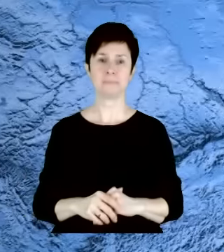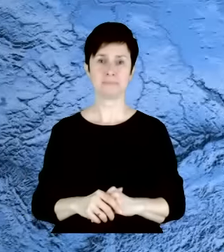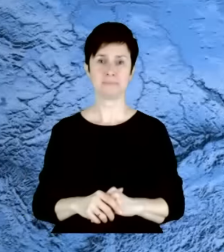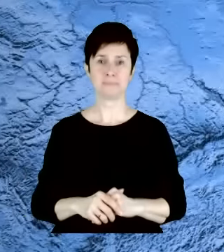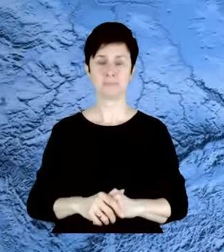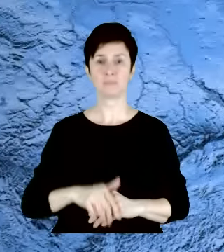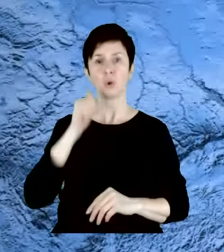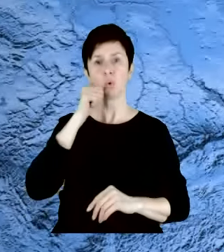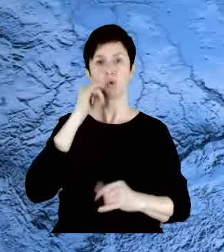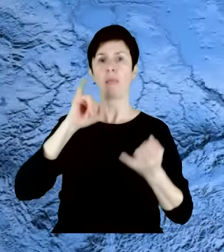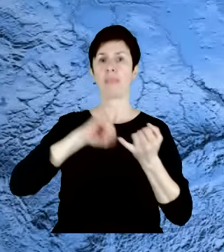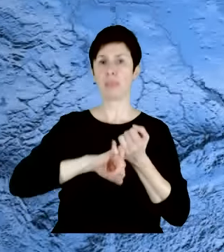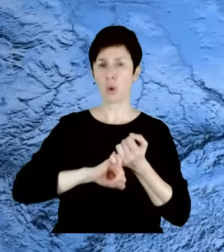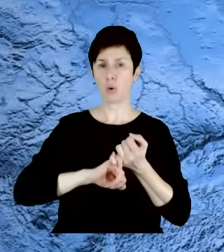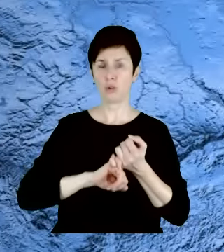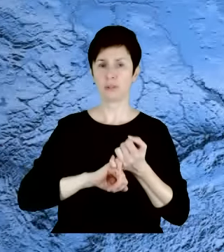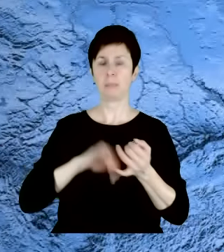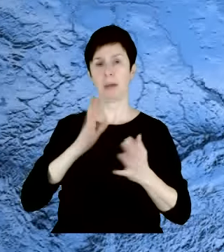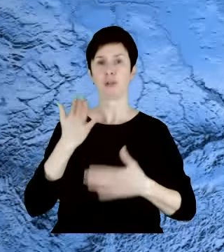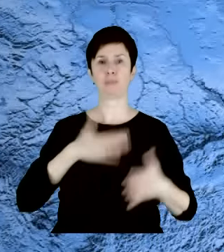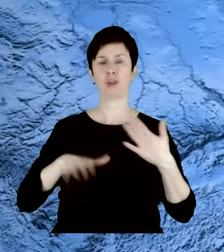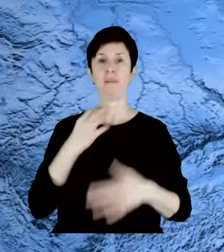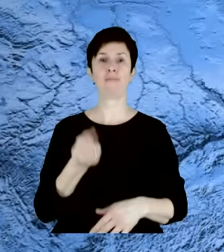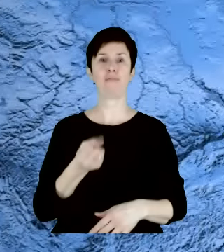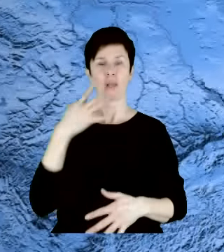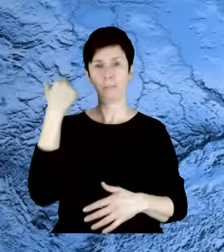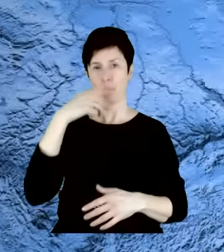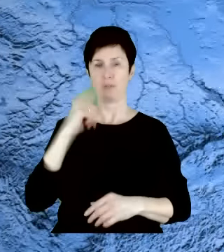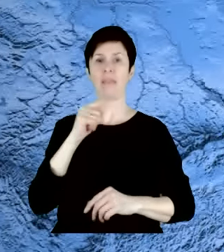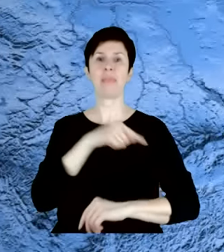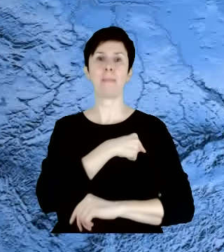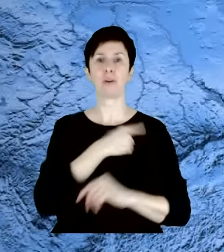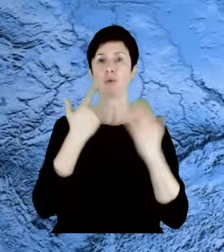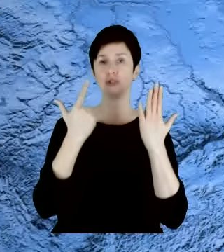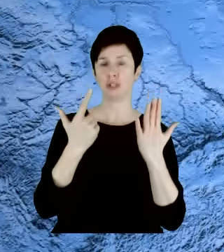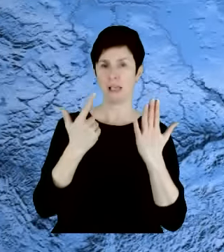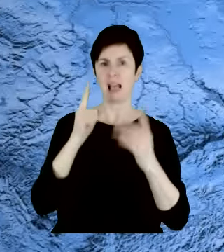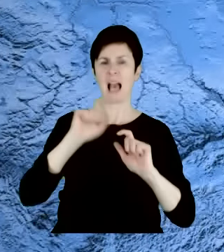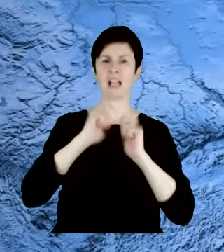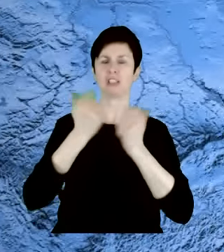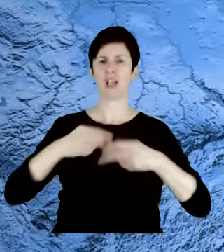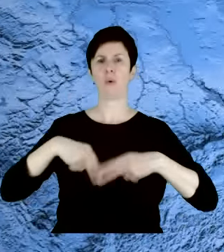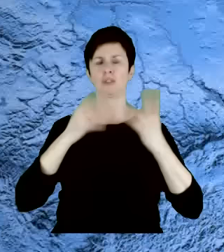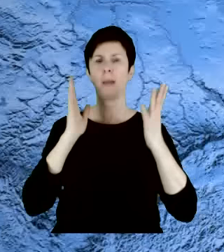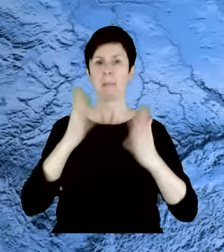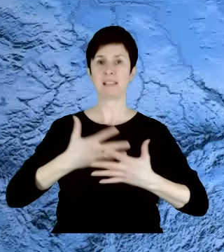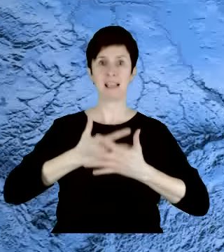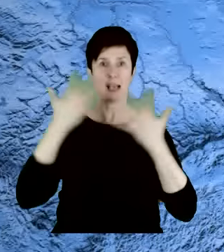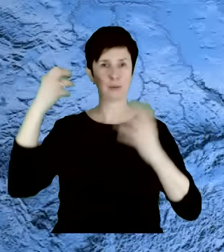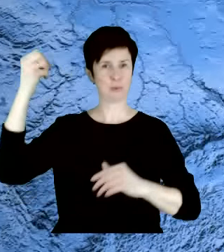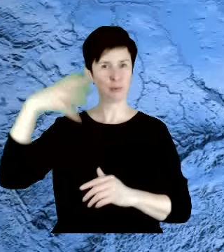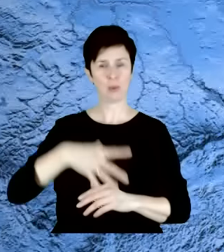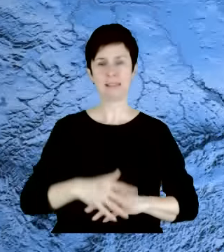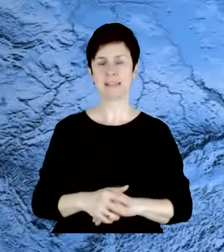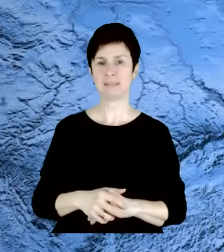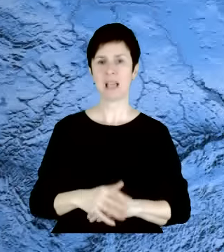Jutro mieszkańcy Torunia mogą spodziewać się przyjemnie wiosennej aury. Termometry wskażą 7 stopni, ale przez cały dzień będzie za to jasno świeciło słońce.